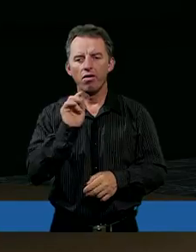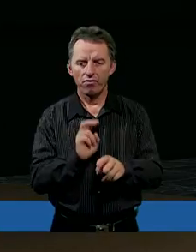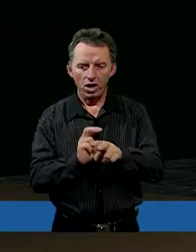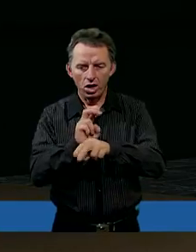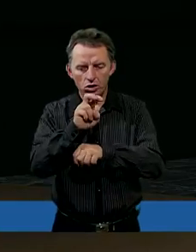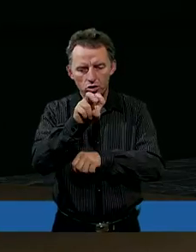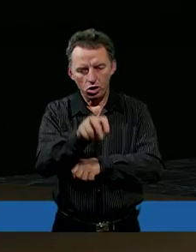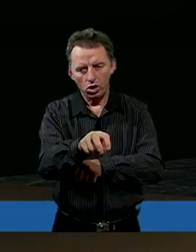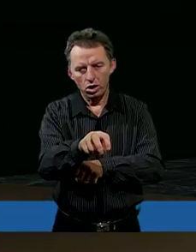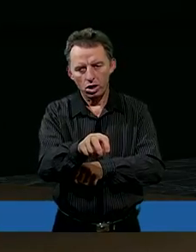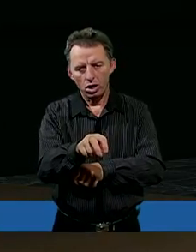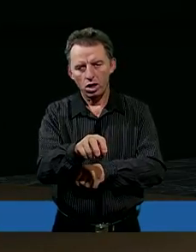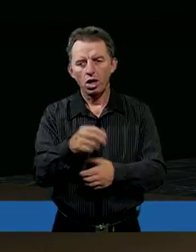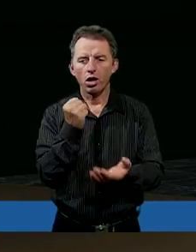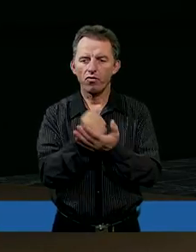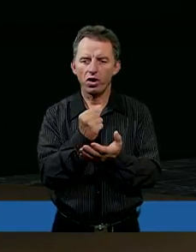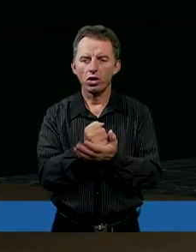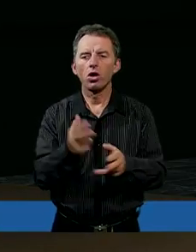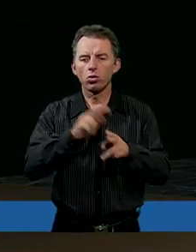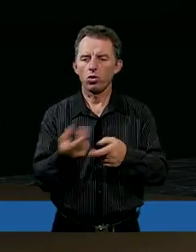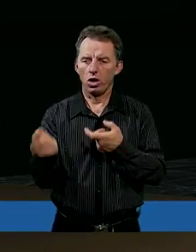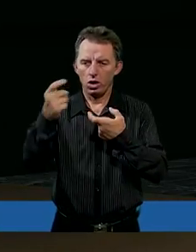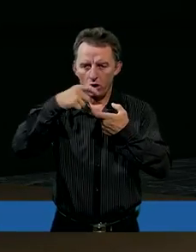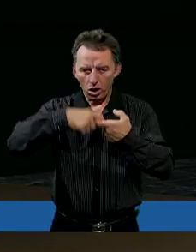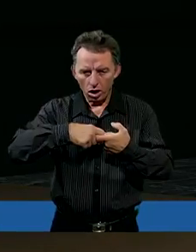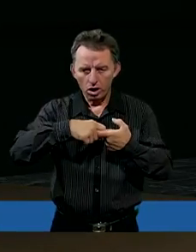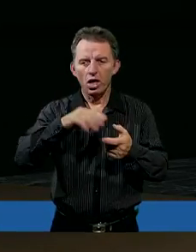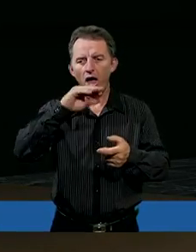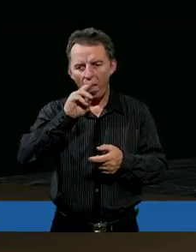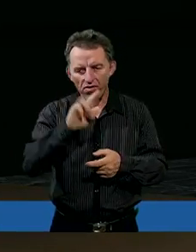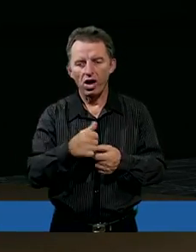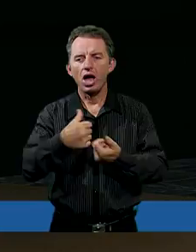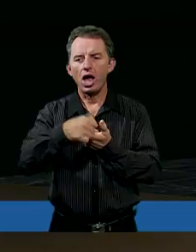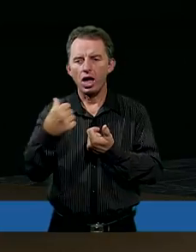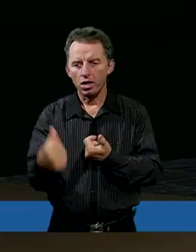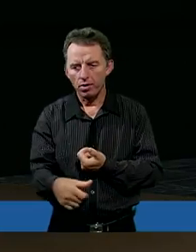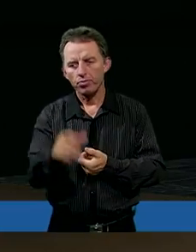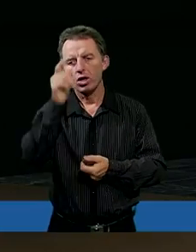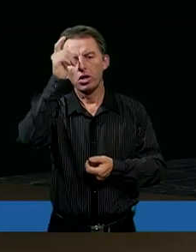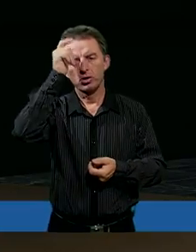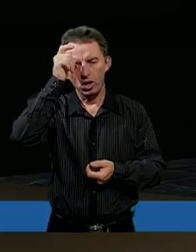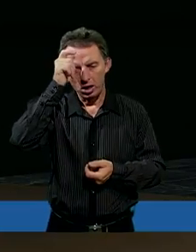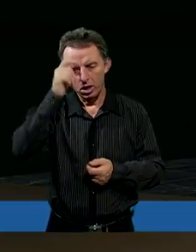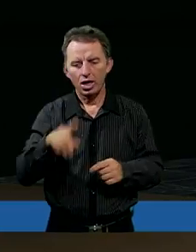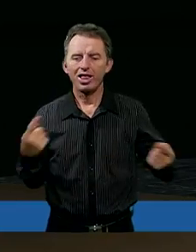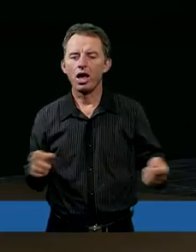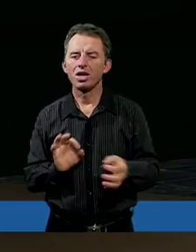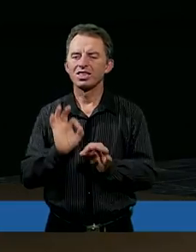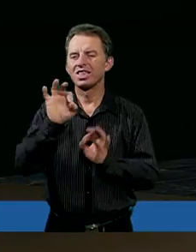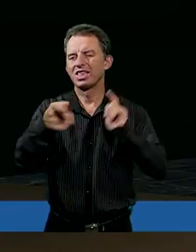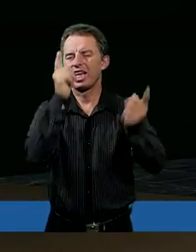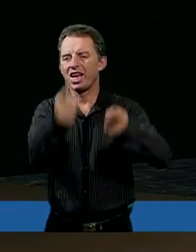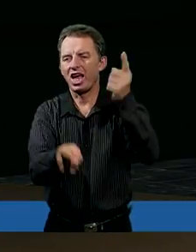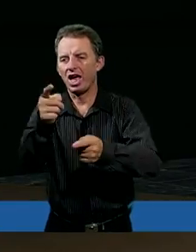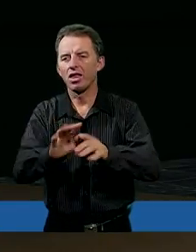Weszliśmy w akcję, w którą nas włączyła Ewa z Adamem, a szatan jest dyrygentem tego